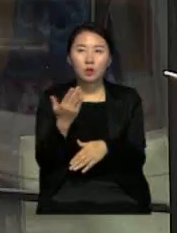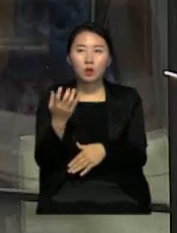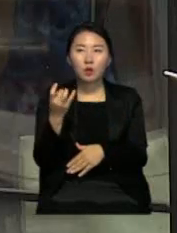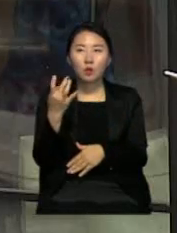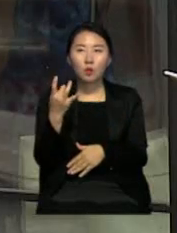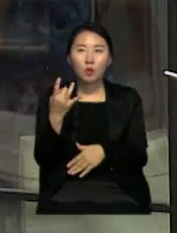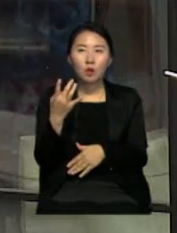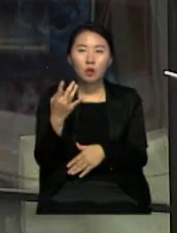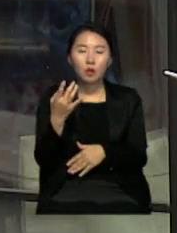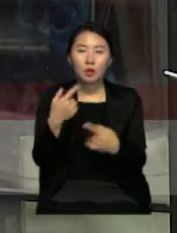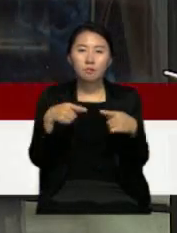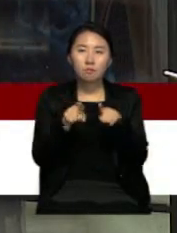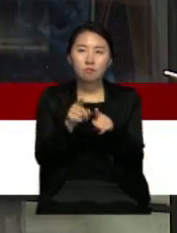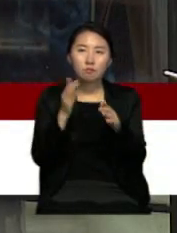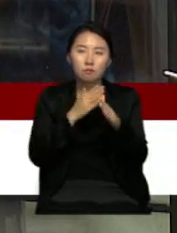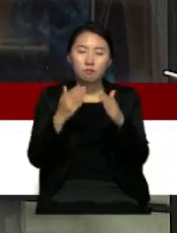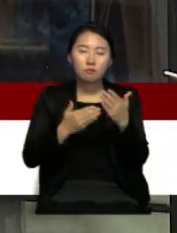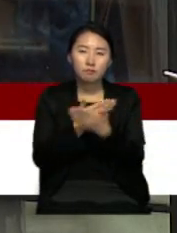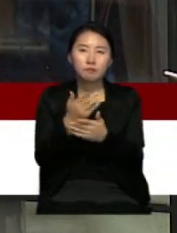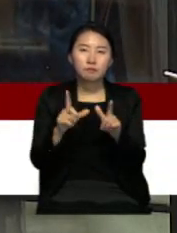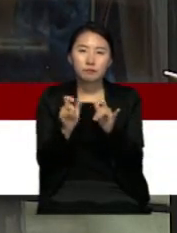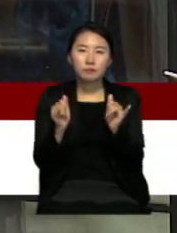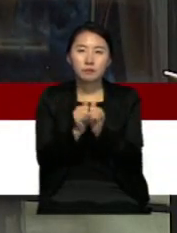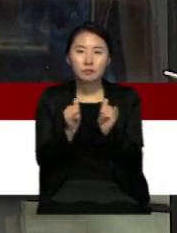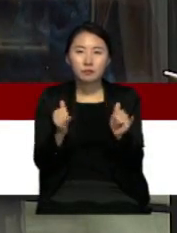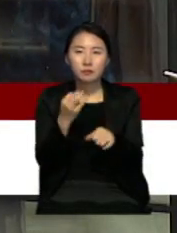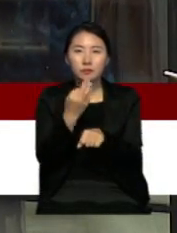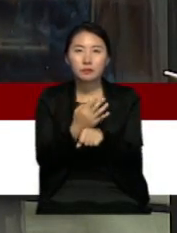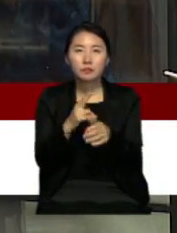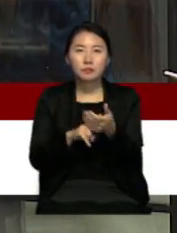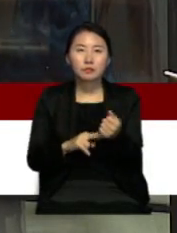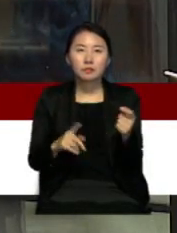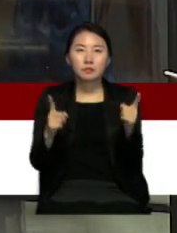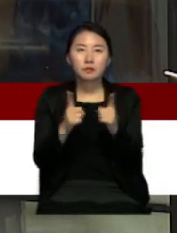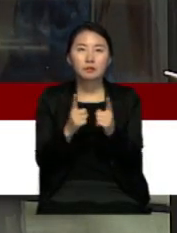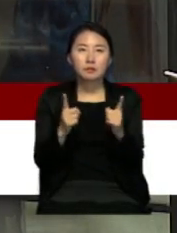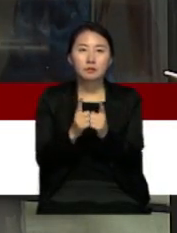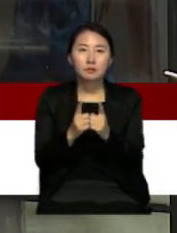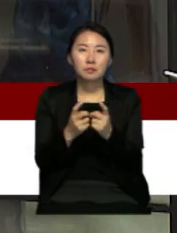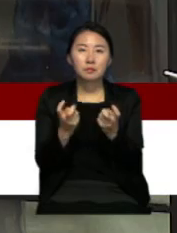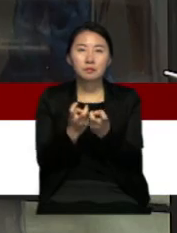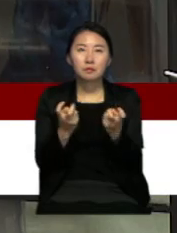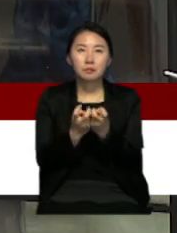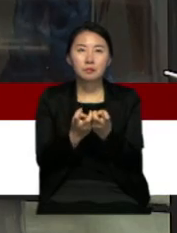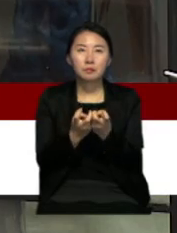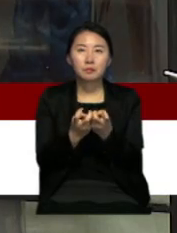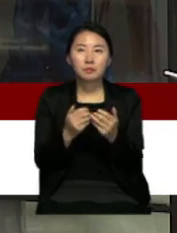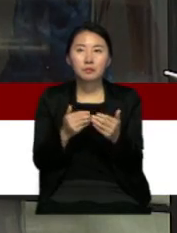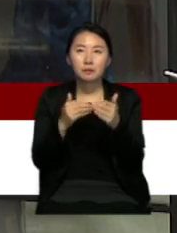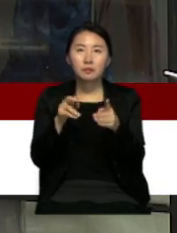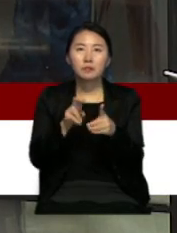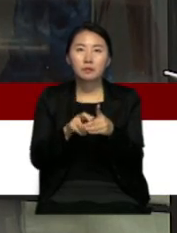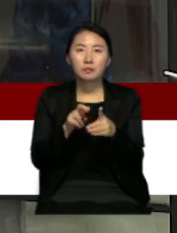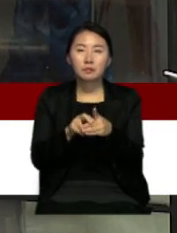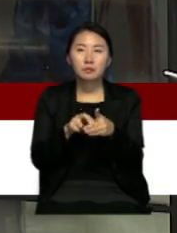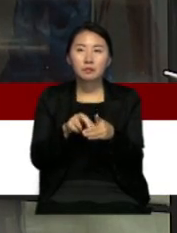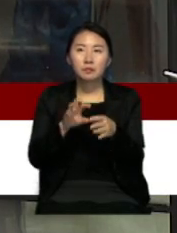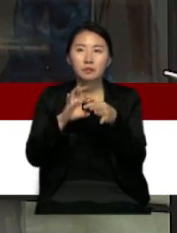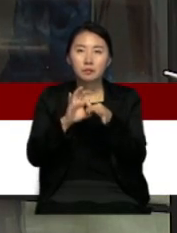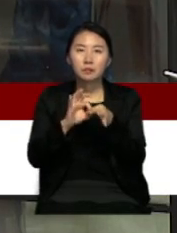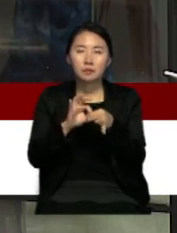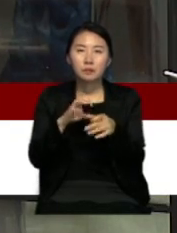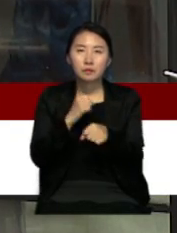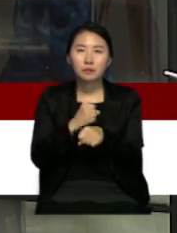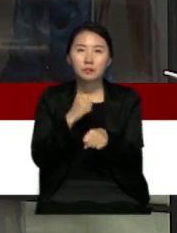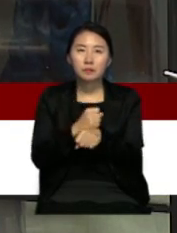기존의 공정무역이 시민과 소비자와 만나던 방식과는 또 새로운 방식의 접근을 이 센터를 통해서 이루어